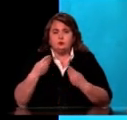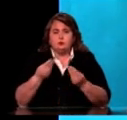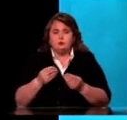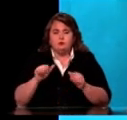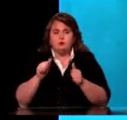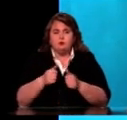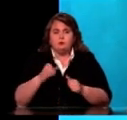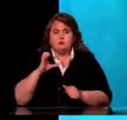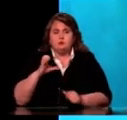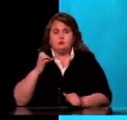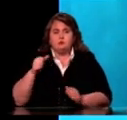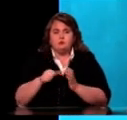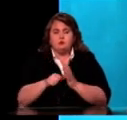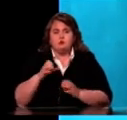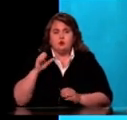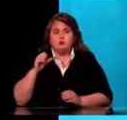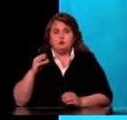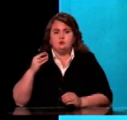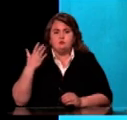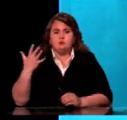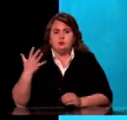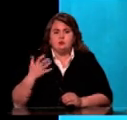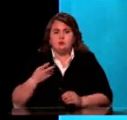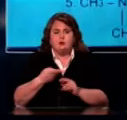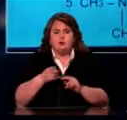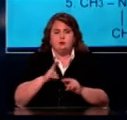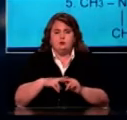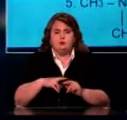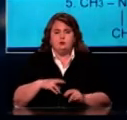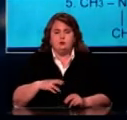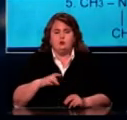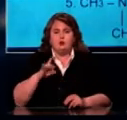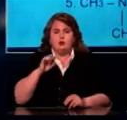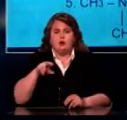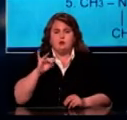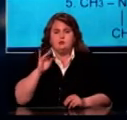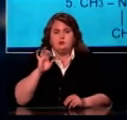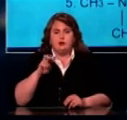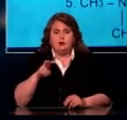формула C6H5. Это радикал